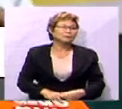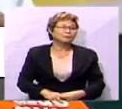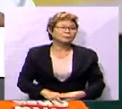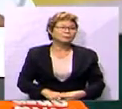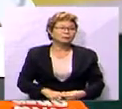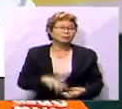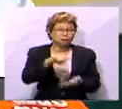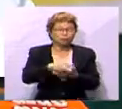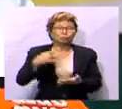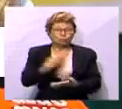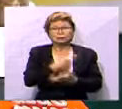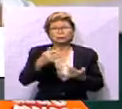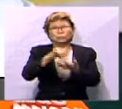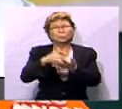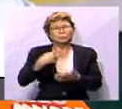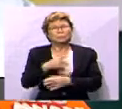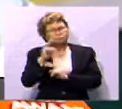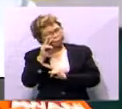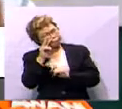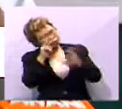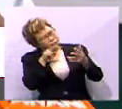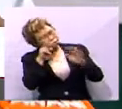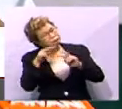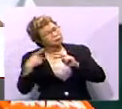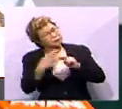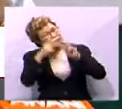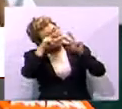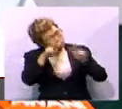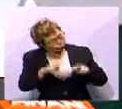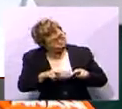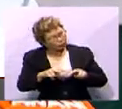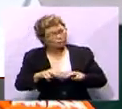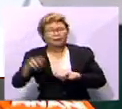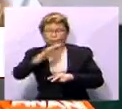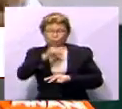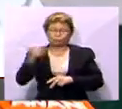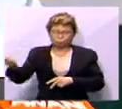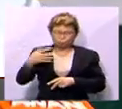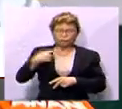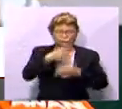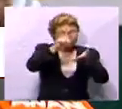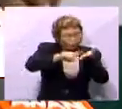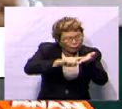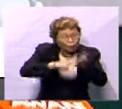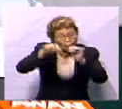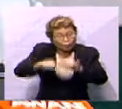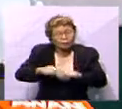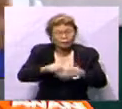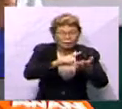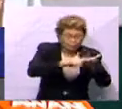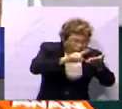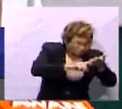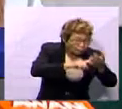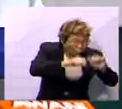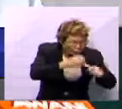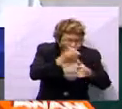Itu kita sedang melihat. Menteri pun dah maklum pada kita, kita kena semak semula. Apakah dia yang boleh, apa yang tak boleh.